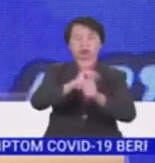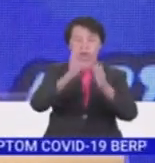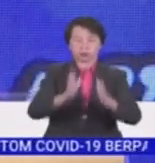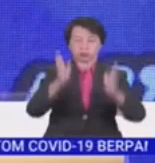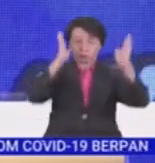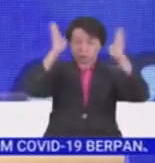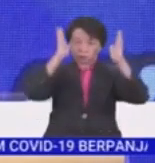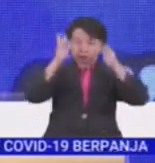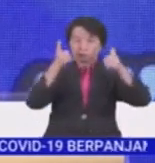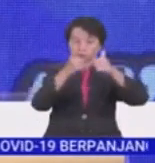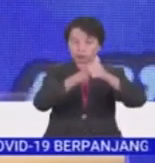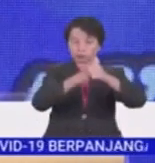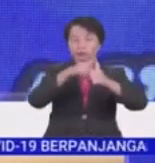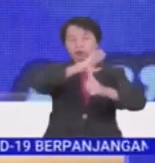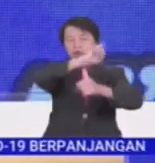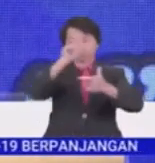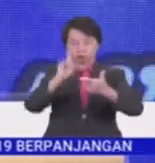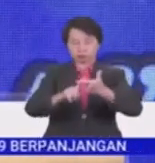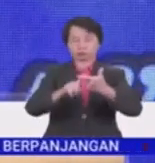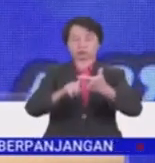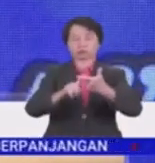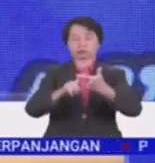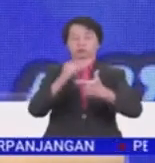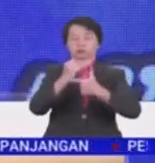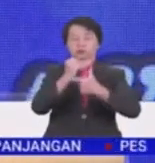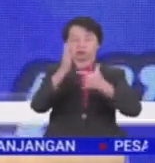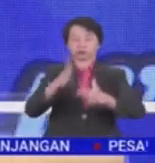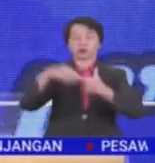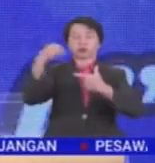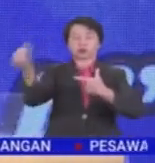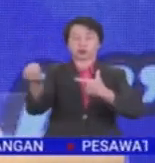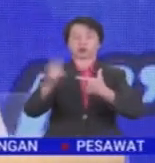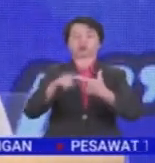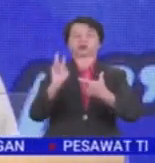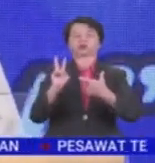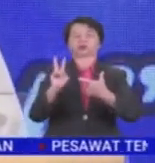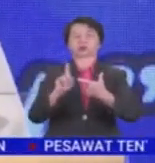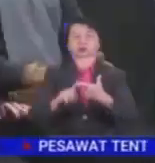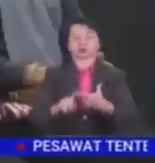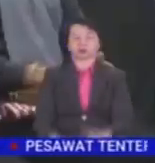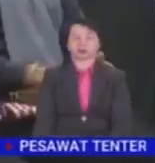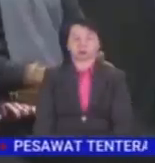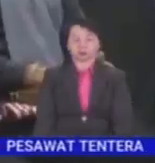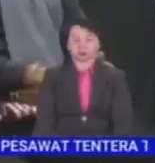tempatan. Selepas itu barulah pekerja-pekerja daripada luar.